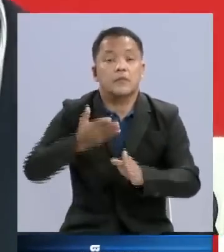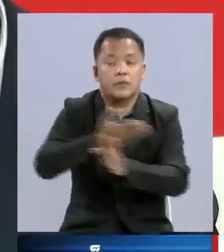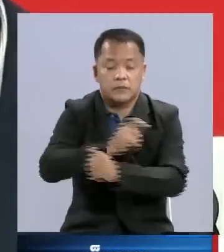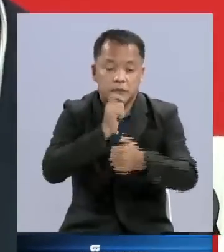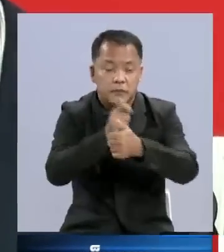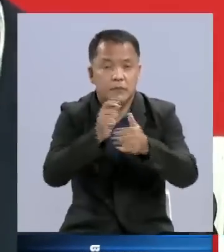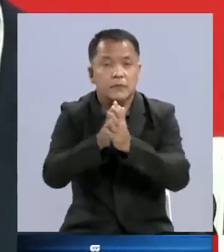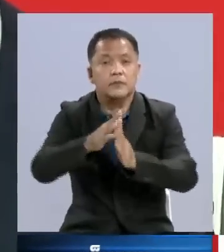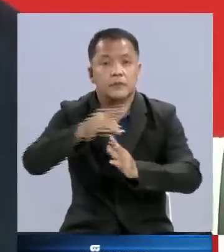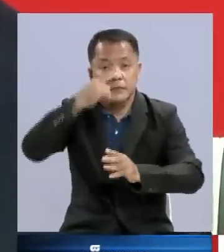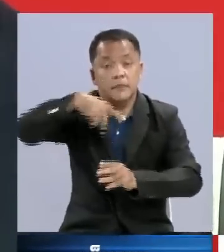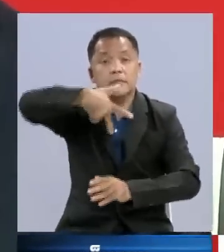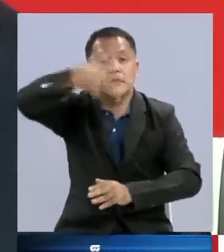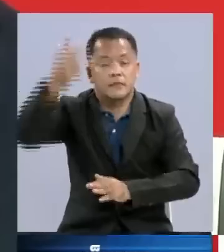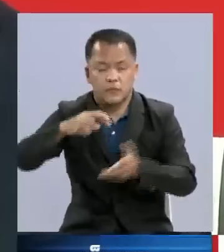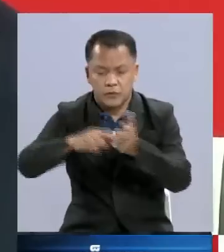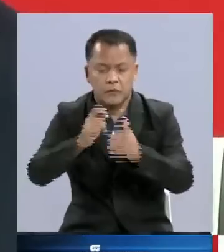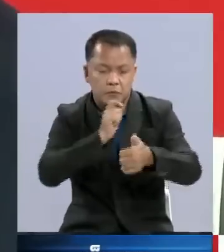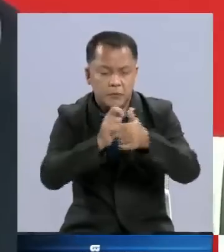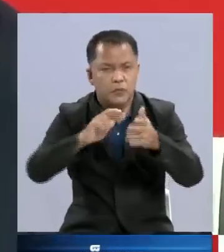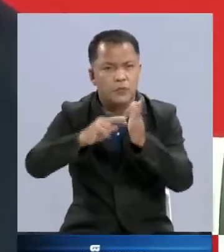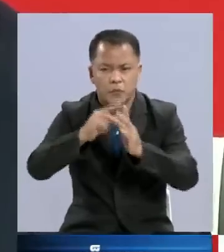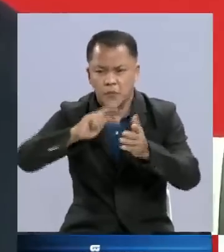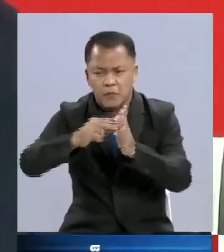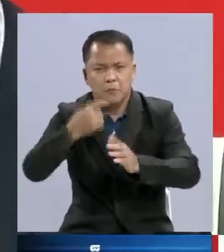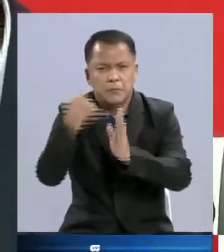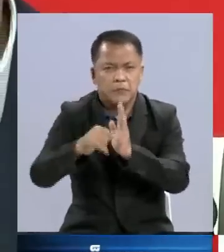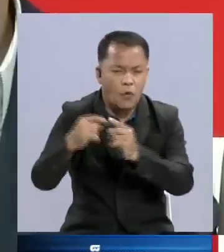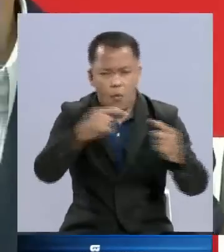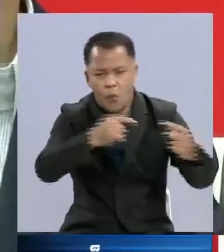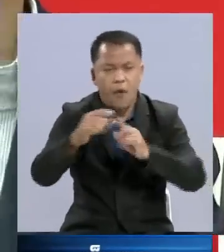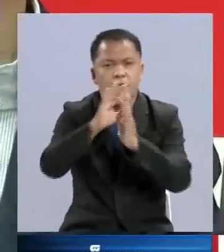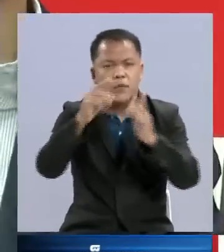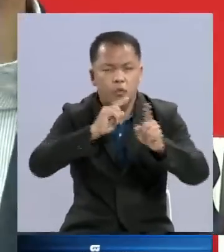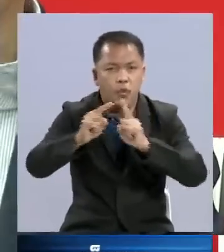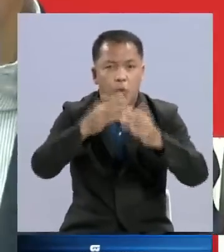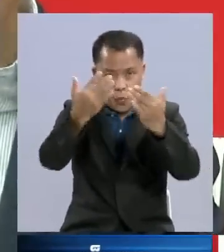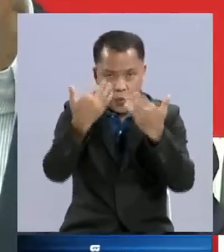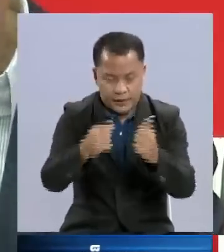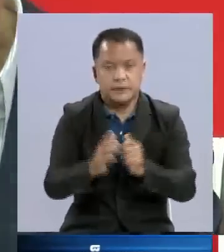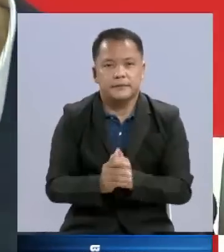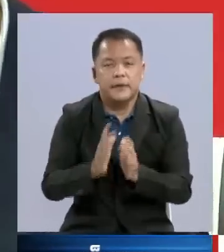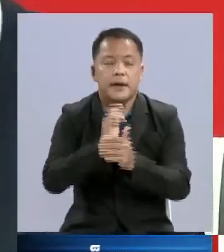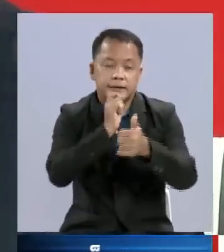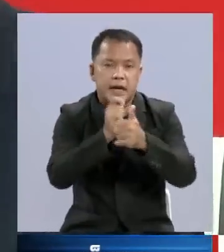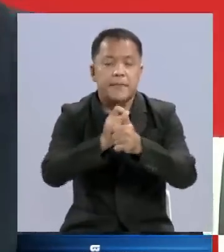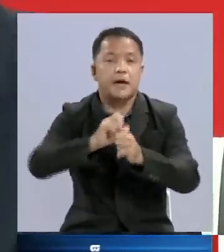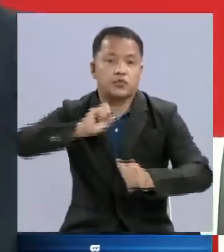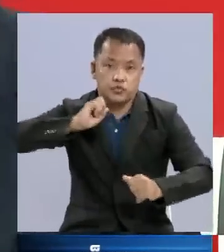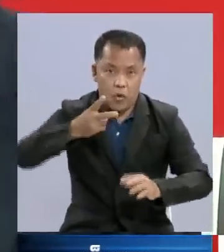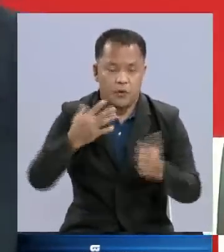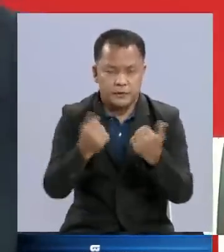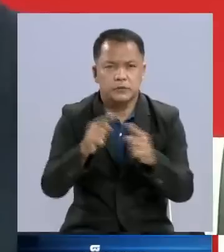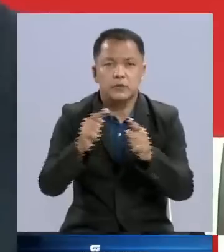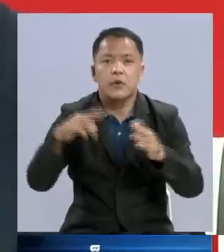ไปให้สัมภาษณ์ไทย PBS ถูกตีความผิดเพี้ยนๆกันมาก็ออกมาโต้กันในทาง Facebook แต่ล่าสุดก็มาให้สัมภาษณ์กันอีกครั้ง